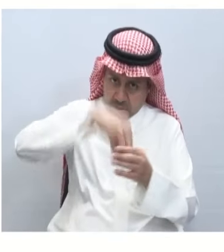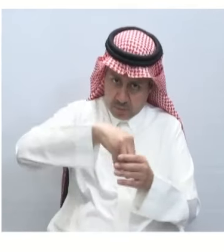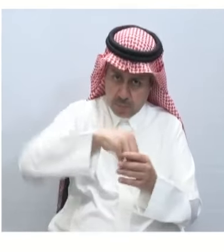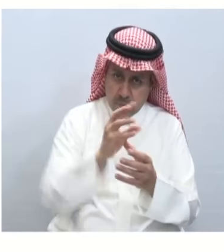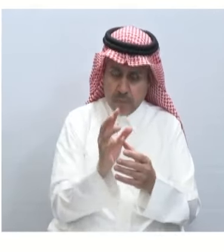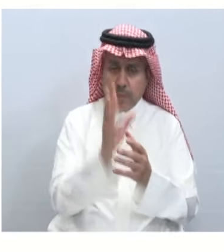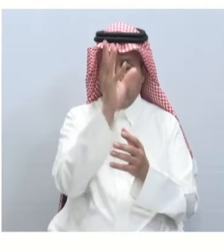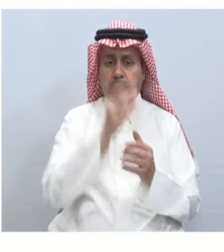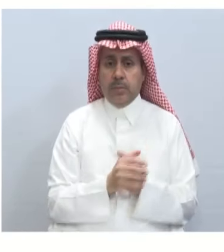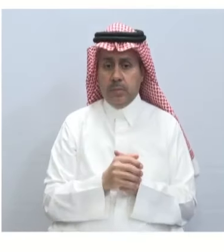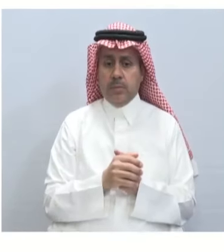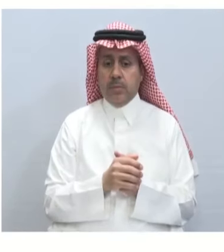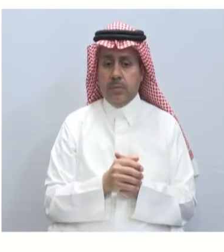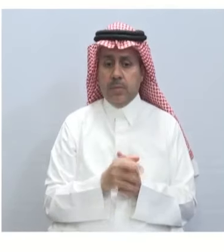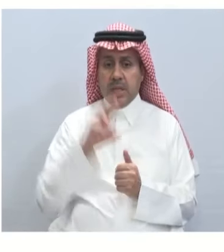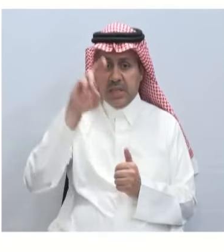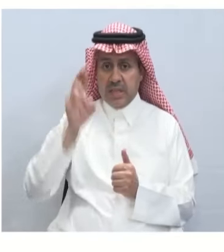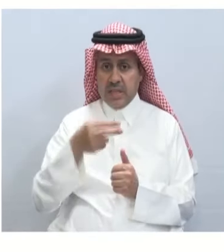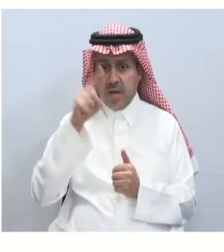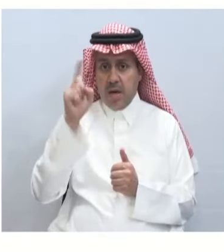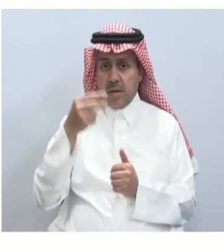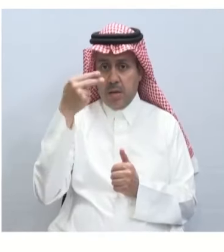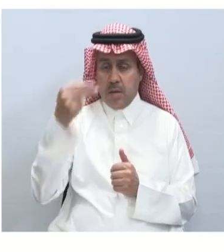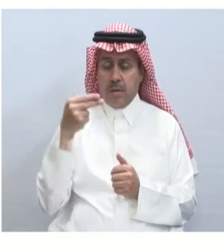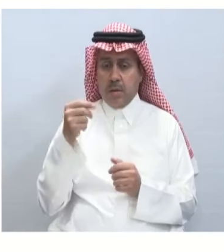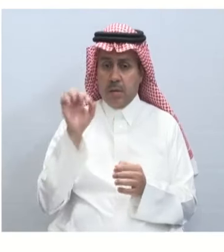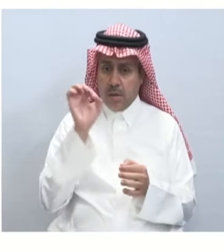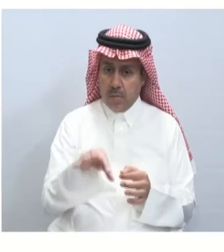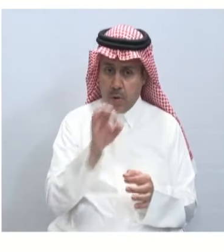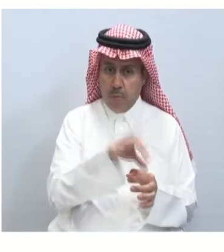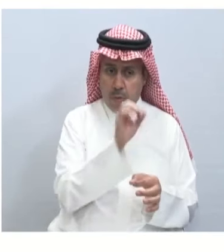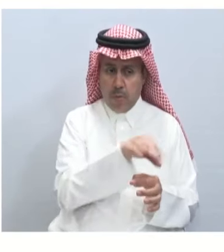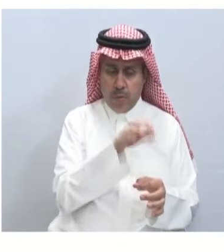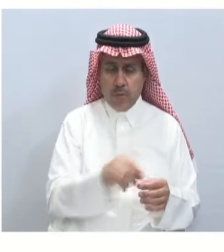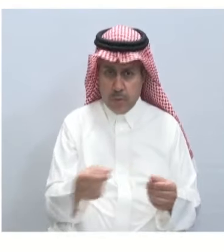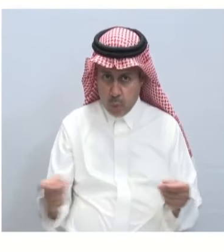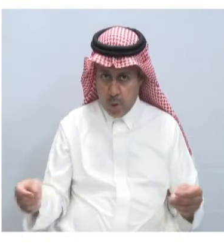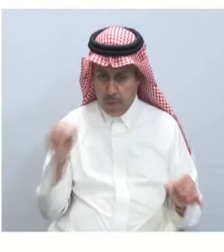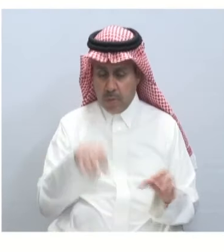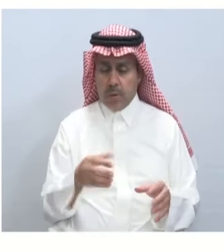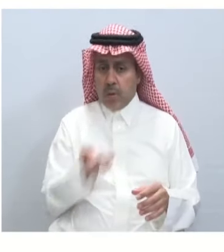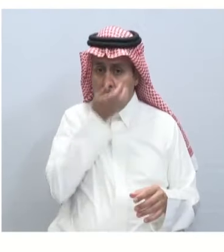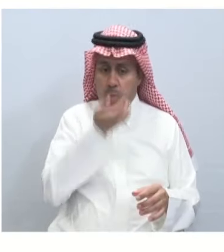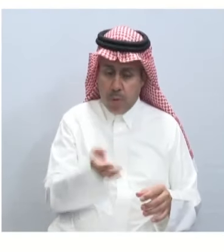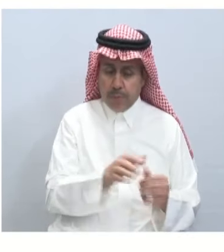التربه اما الزرع يا ابنائي وهو نثر البذور في